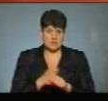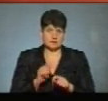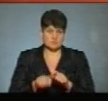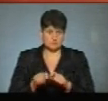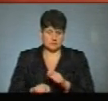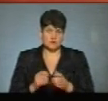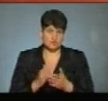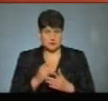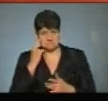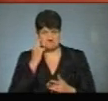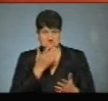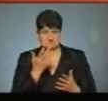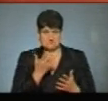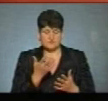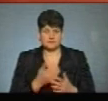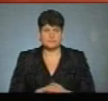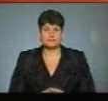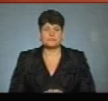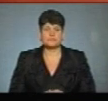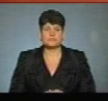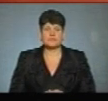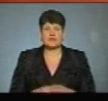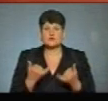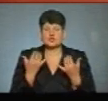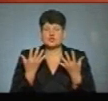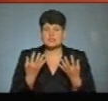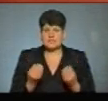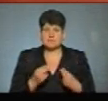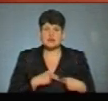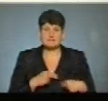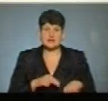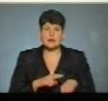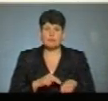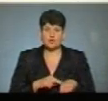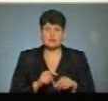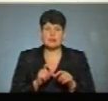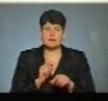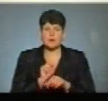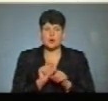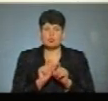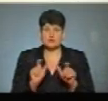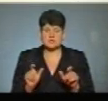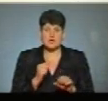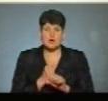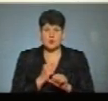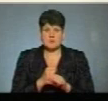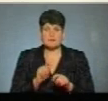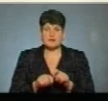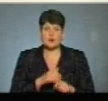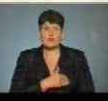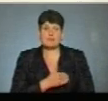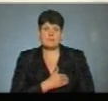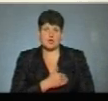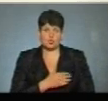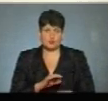блокпостах, скажімо, вже робити тестування, якщо є такі підозри? Чи це виключно для лікарів? Ну, на сьогоднішній день працівники поліції на блокпостах роблять